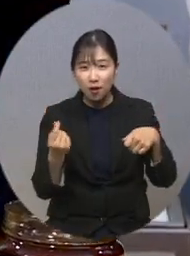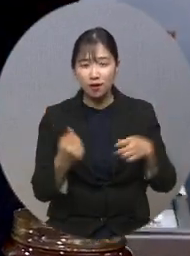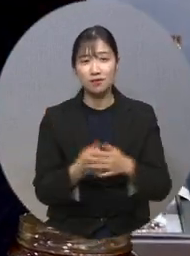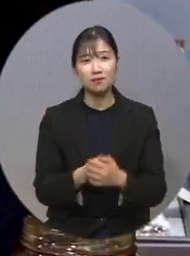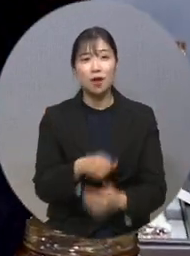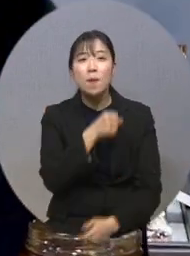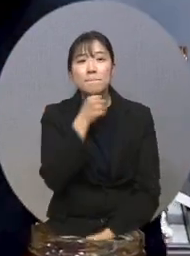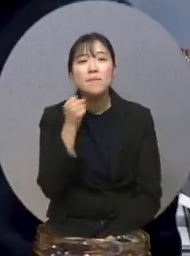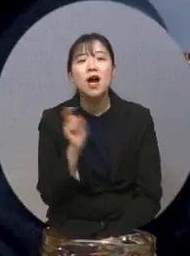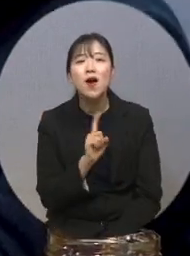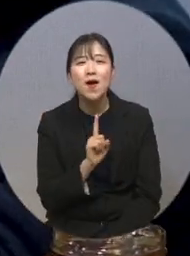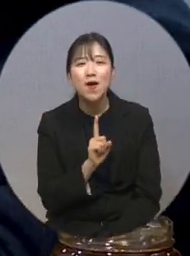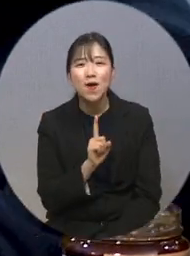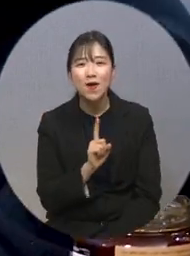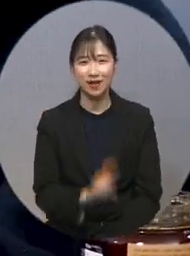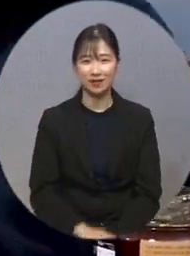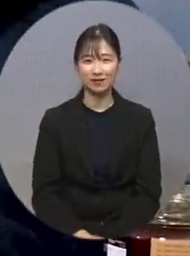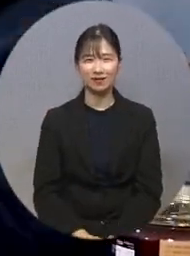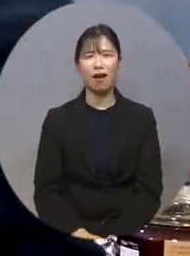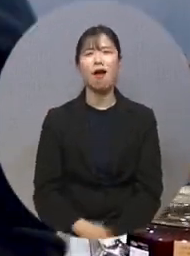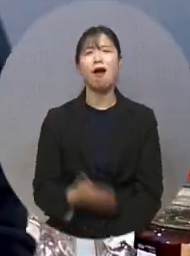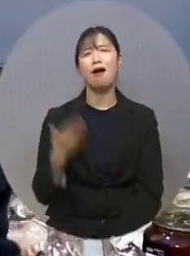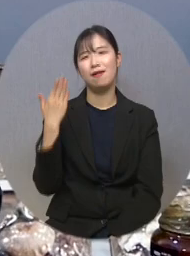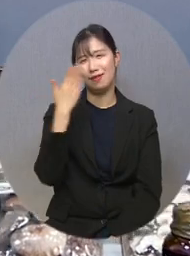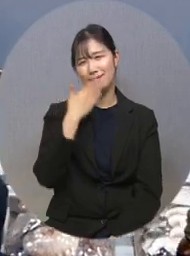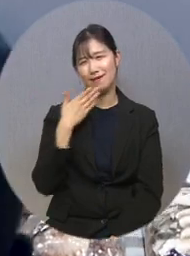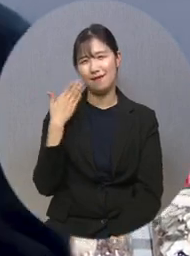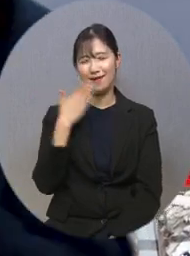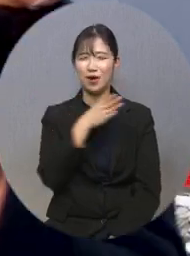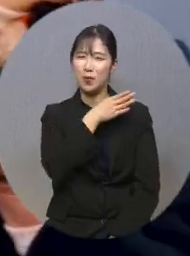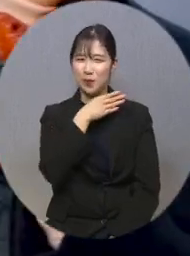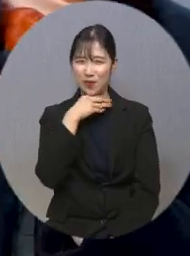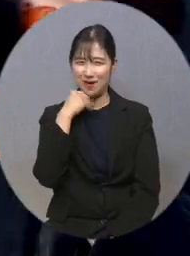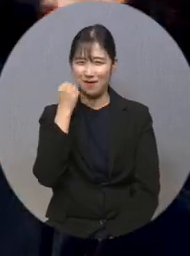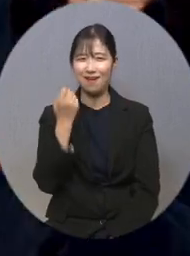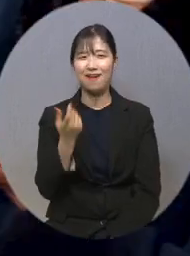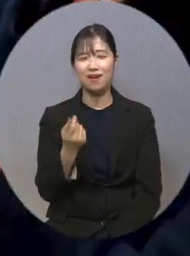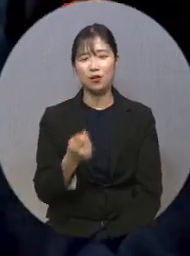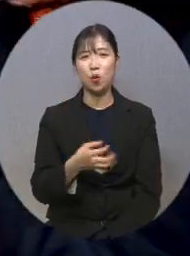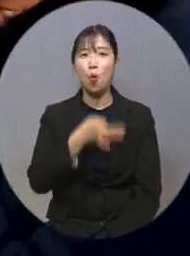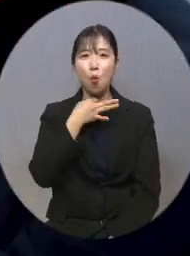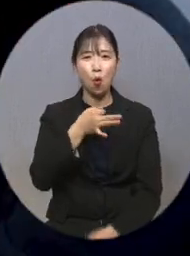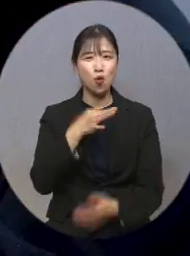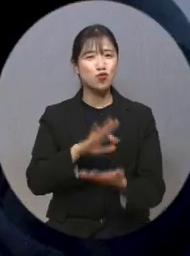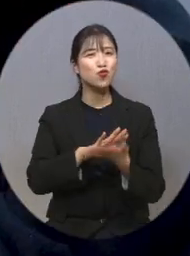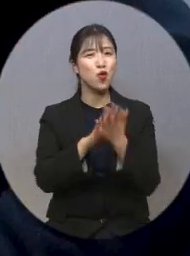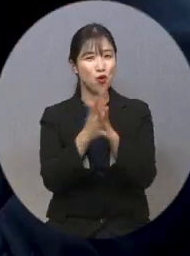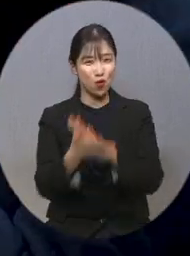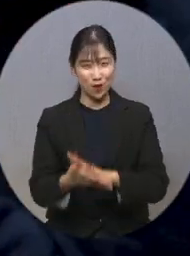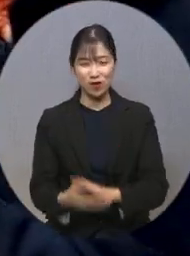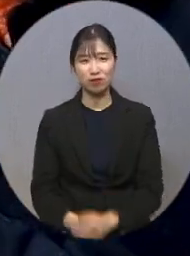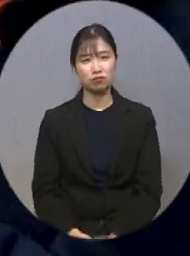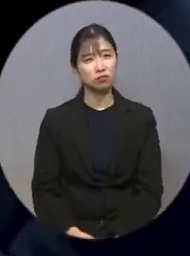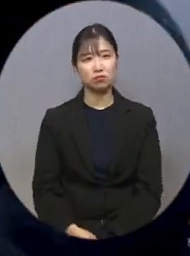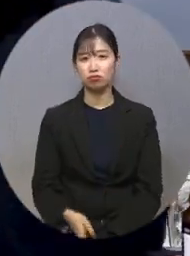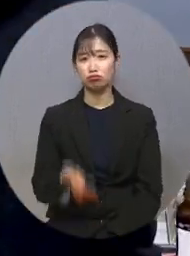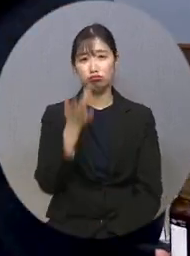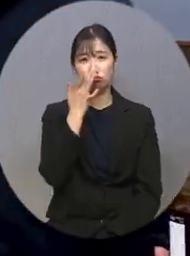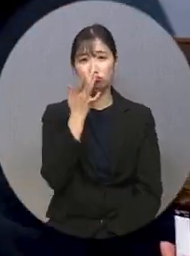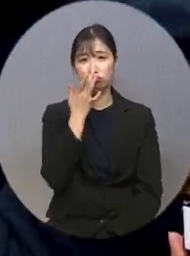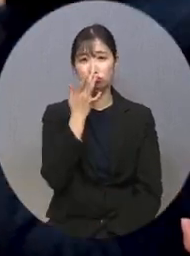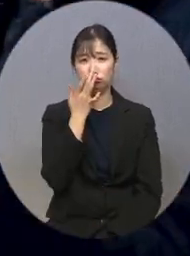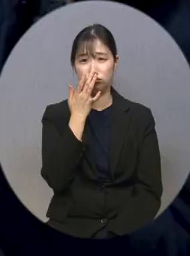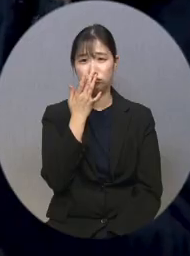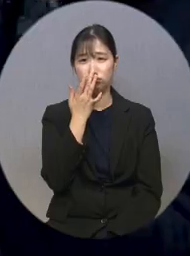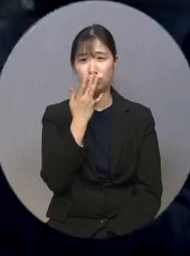어때요? 어우 달콤해. 목소리가 달라졌어요. 그래요? 목소리가 달라졌다. 네 달라졌어요. 모르겠는데. 기관지가